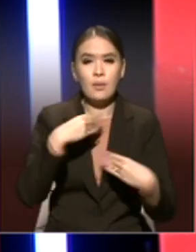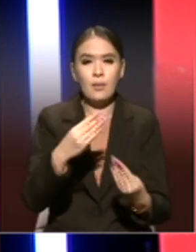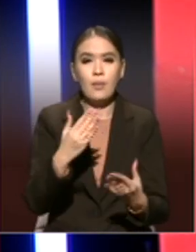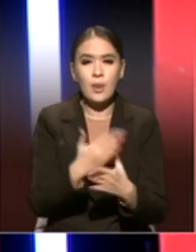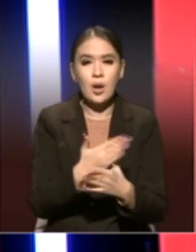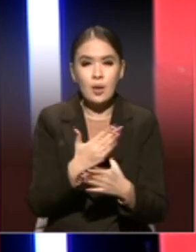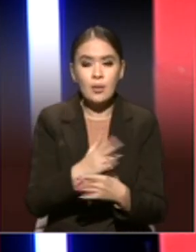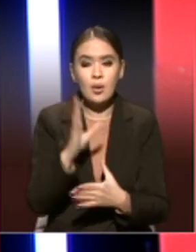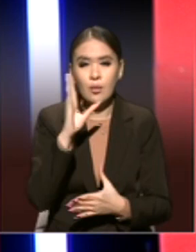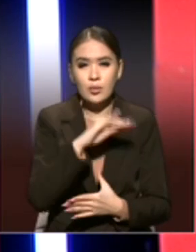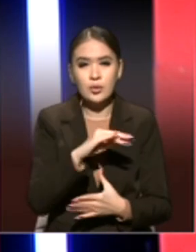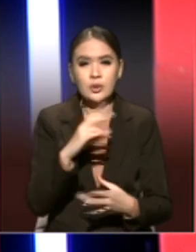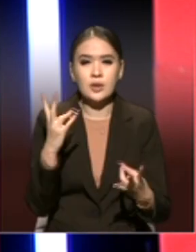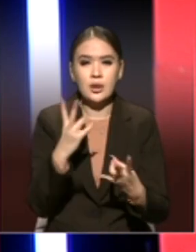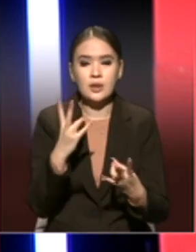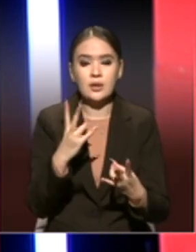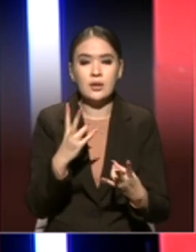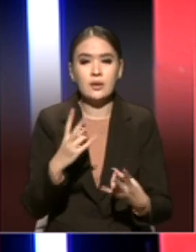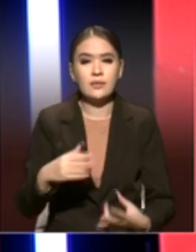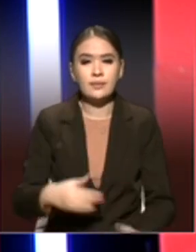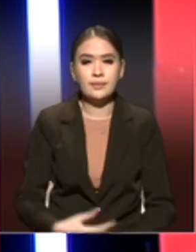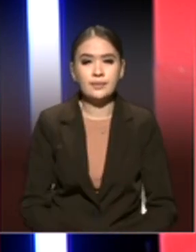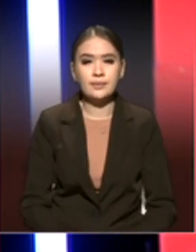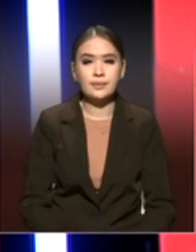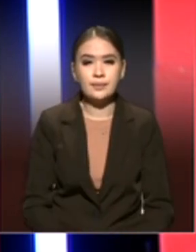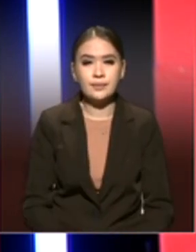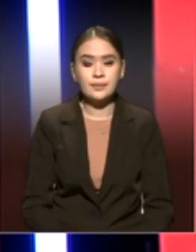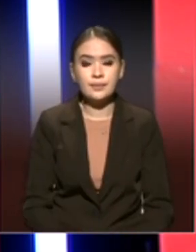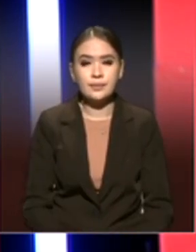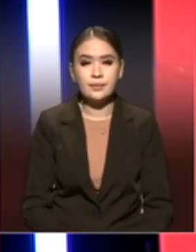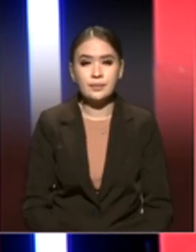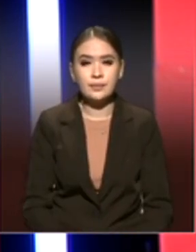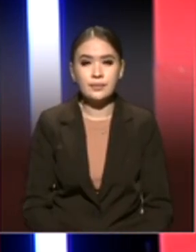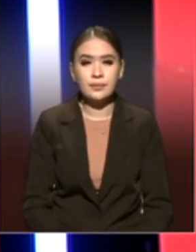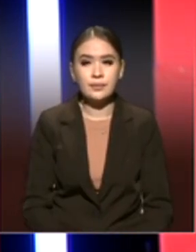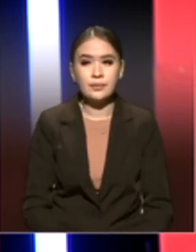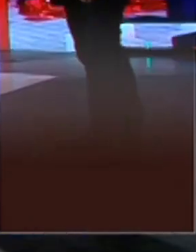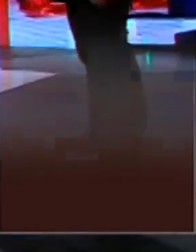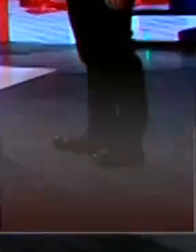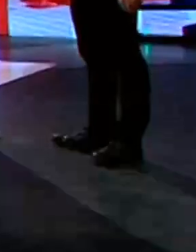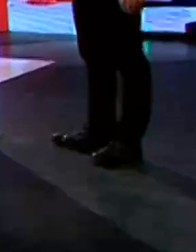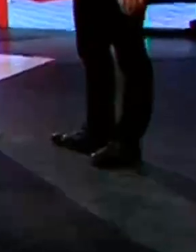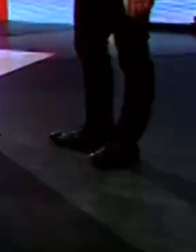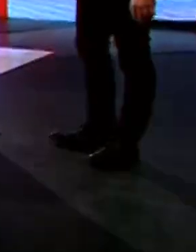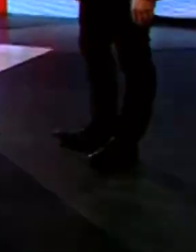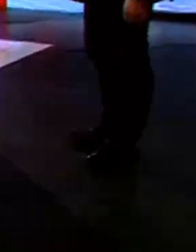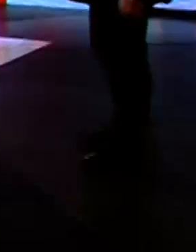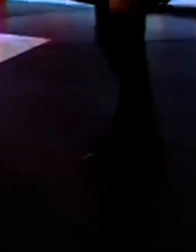Мүмкіндікті қалт жібермейік. Эфир тізгінін ұстаған Ерқанат Көпжасар. Көп жасайық, сау болыңыздар.